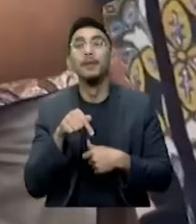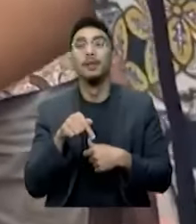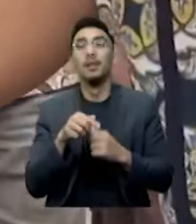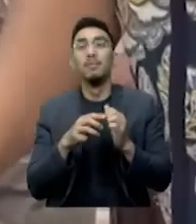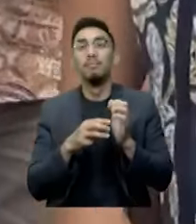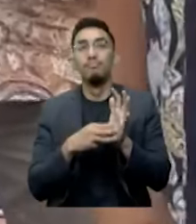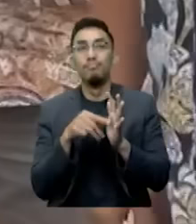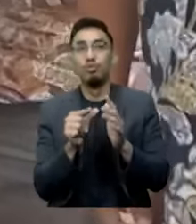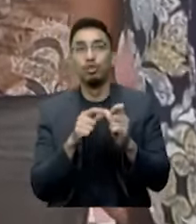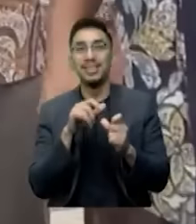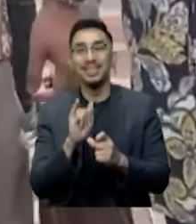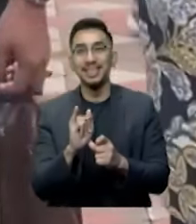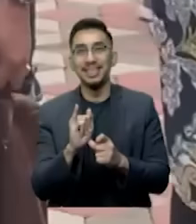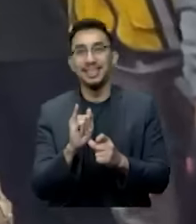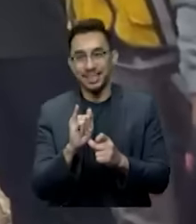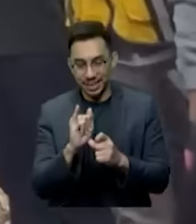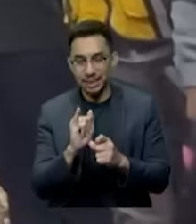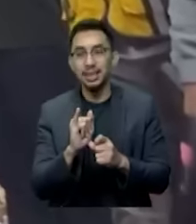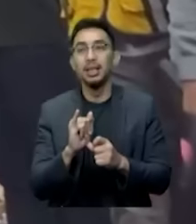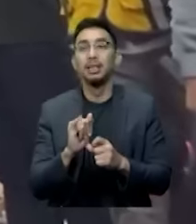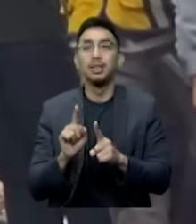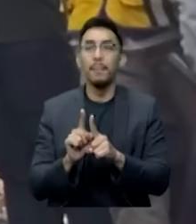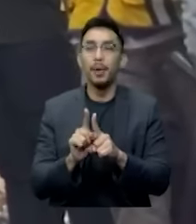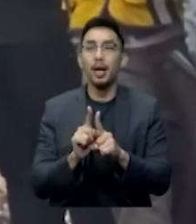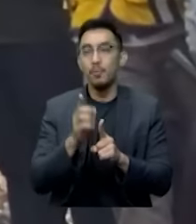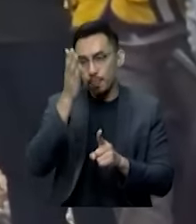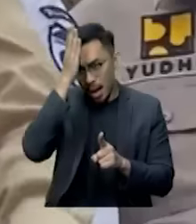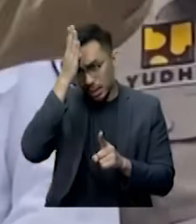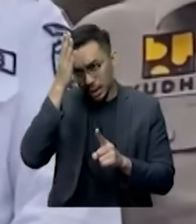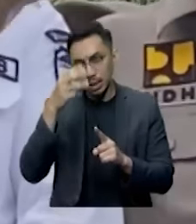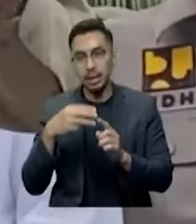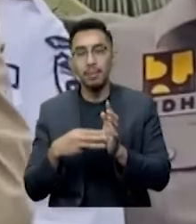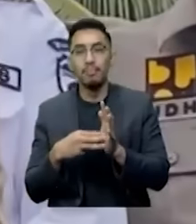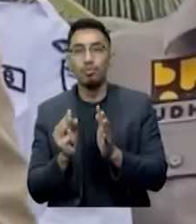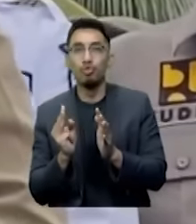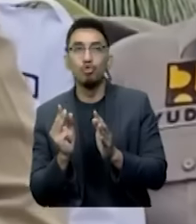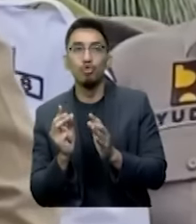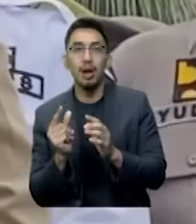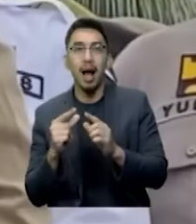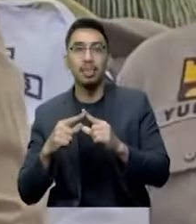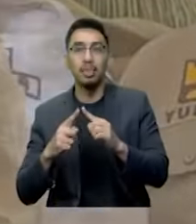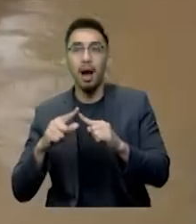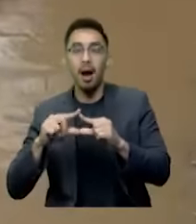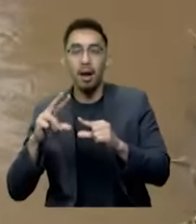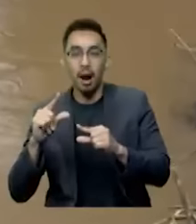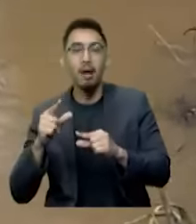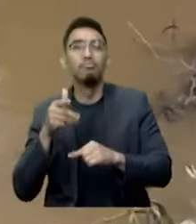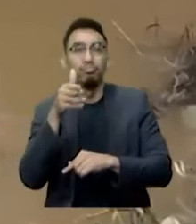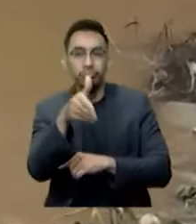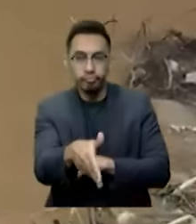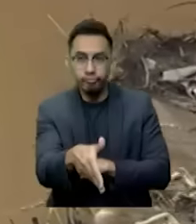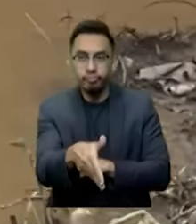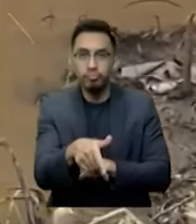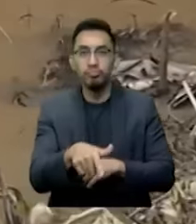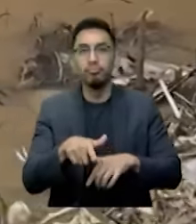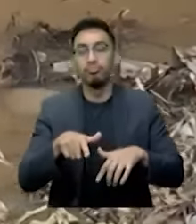Muratara. Didampingi Bupati Muratara, Gubernur Sumatera Selatan ini langsung meninjau sejumlah lokasi terdampak banjir. Salah